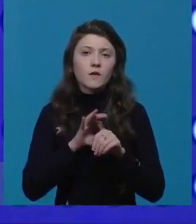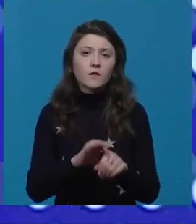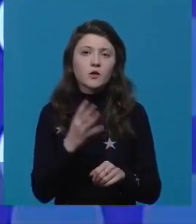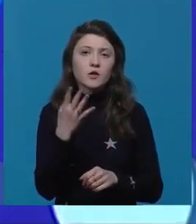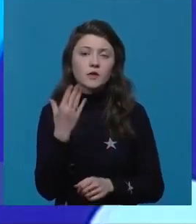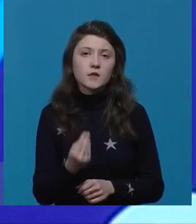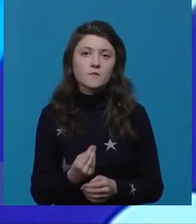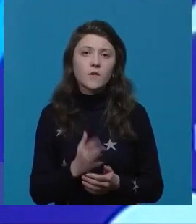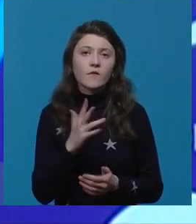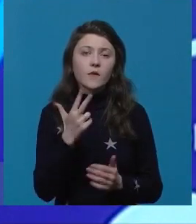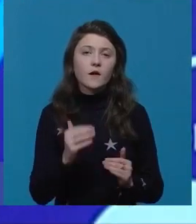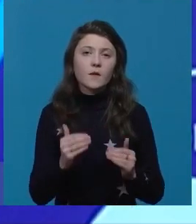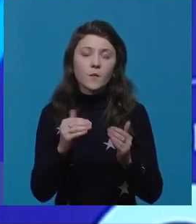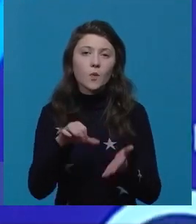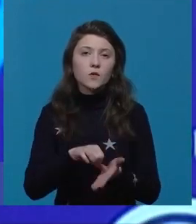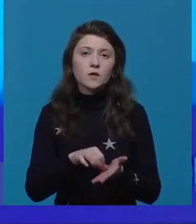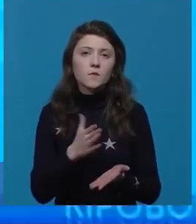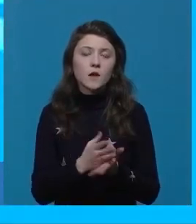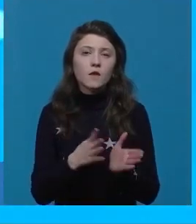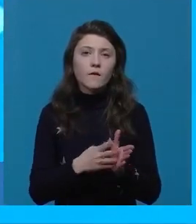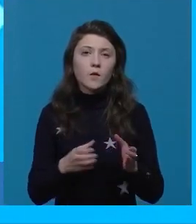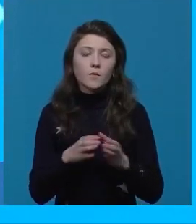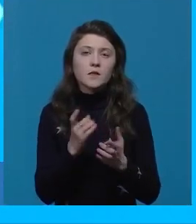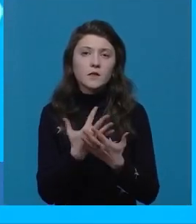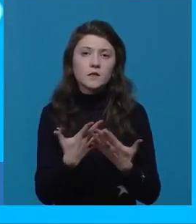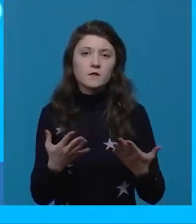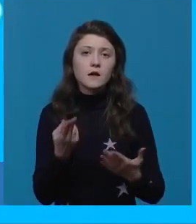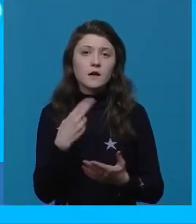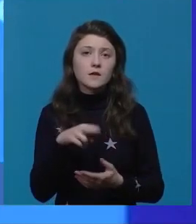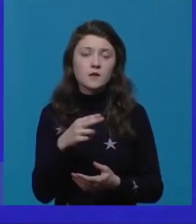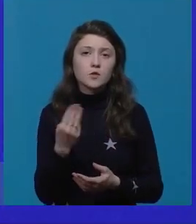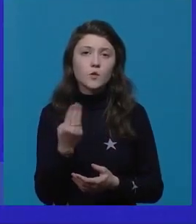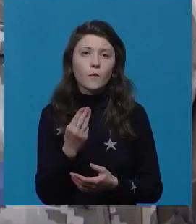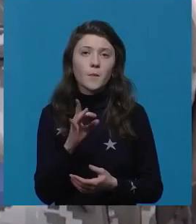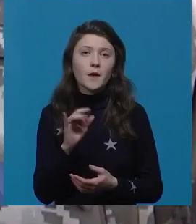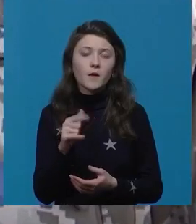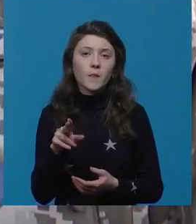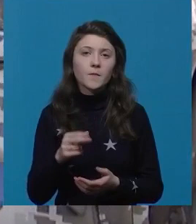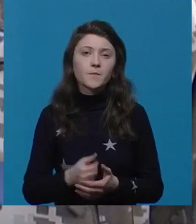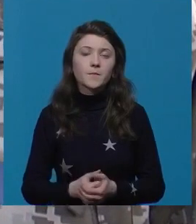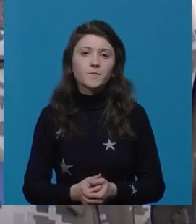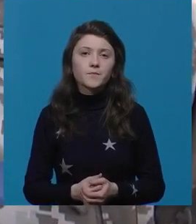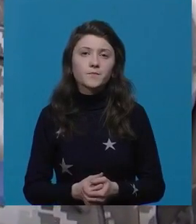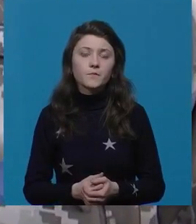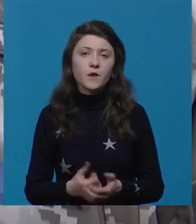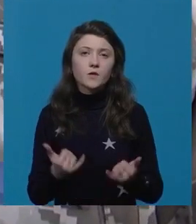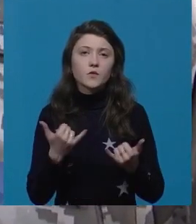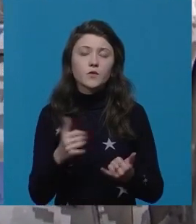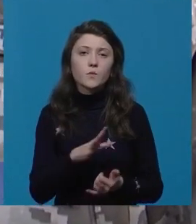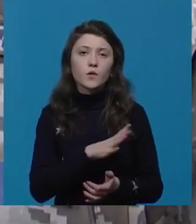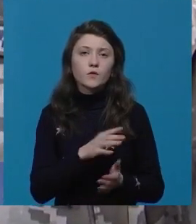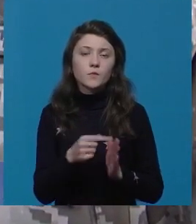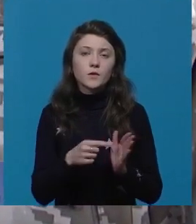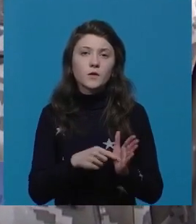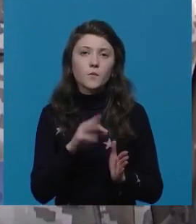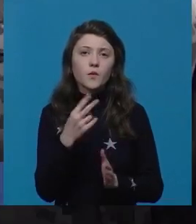в 3 етапи. Учасниками є 9 команд з різних десантно-штурмових бригад. Сьогодні був розподіл по